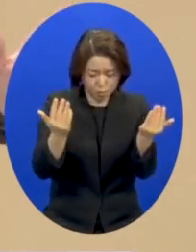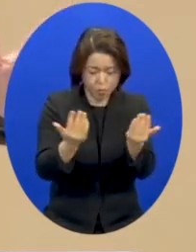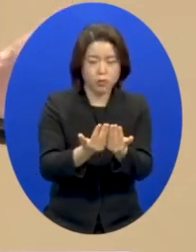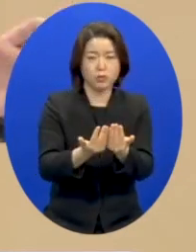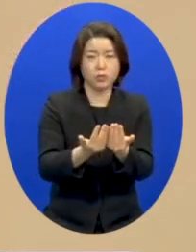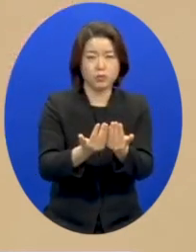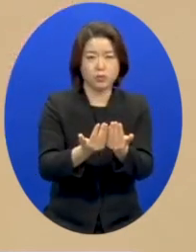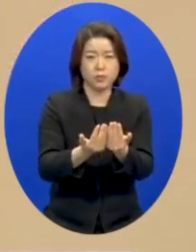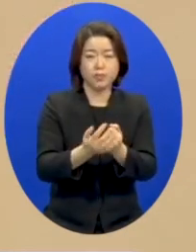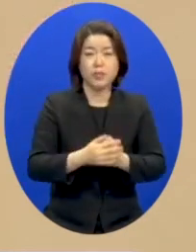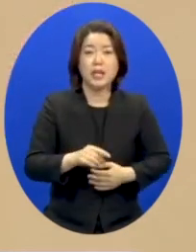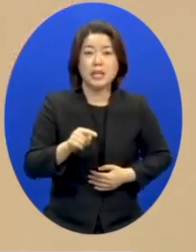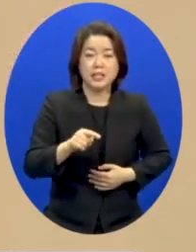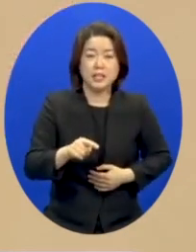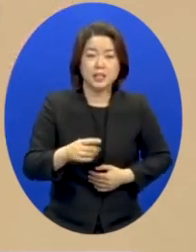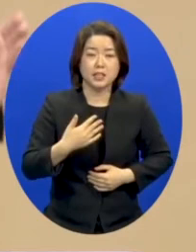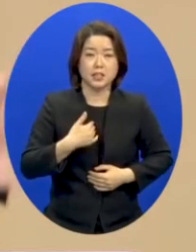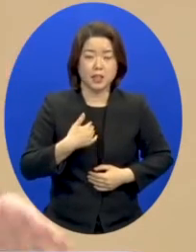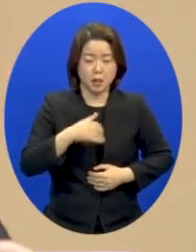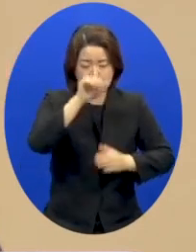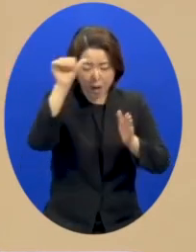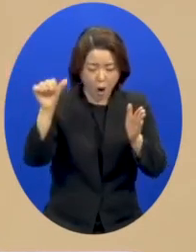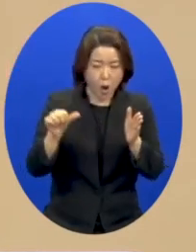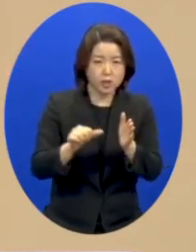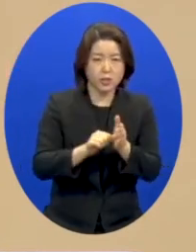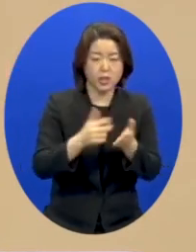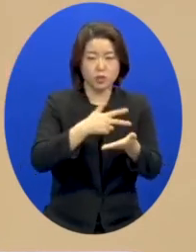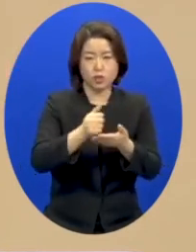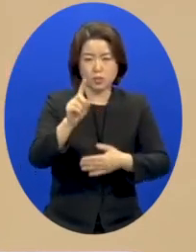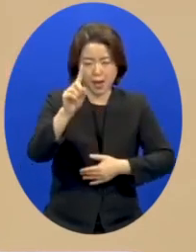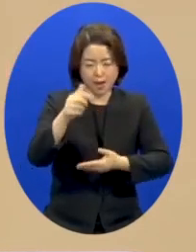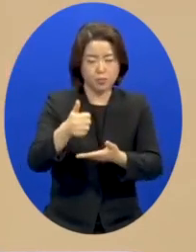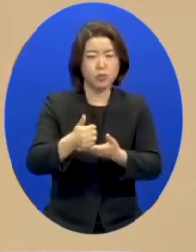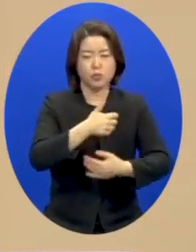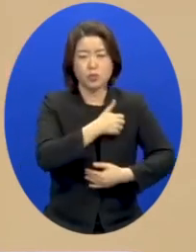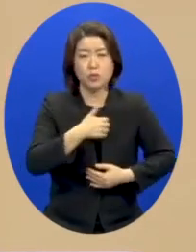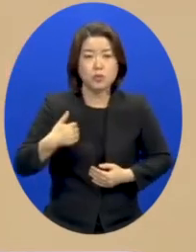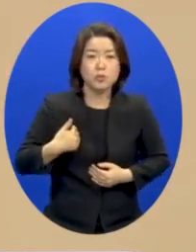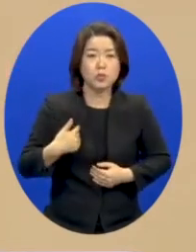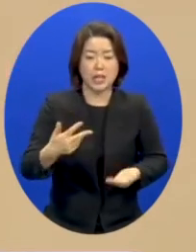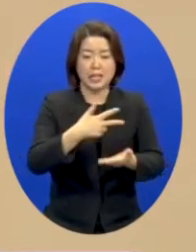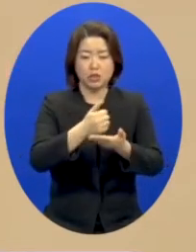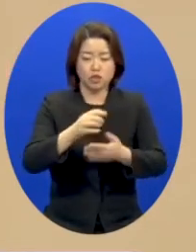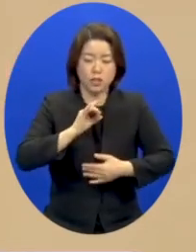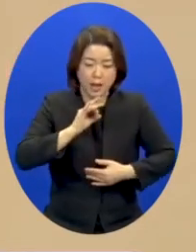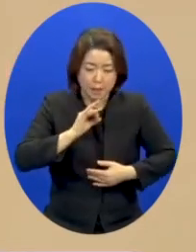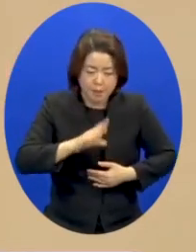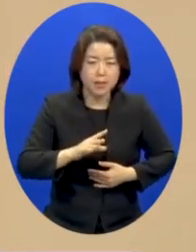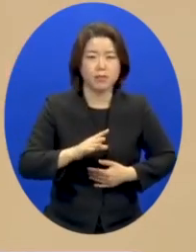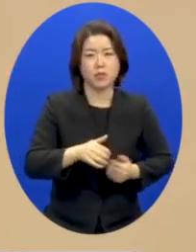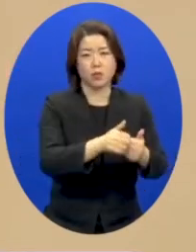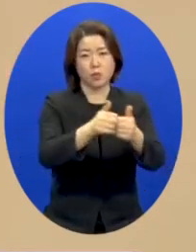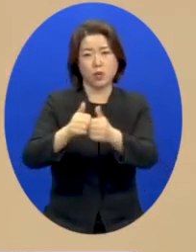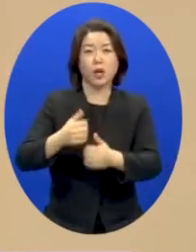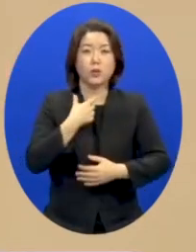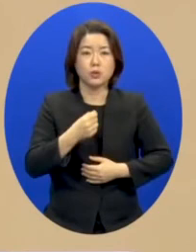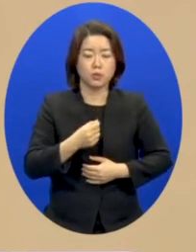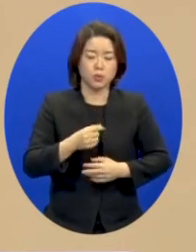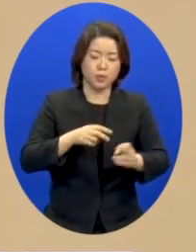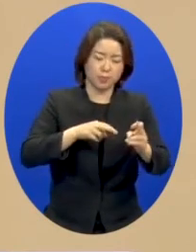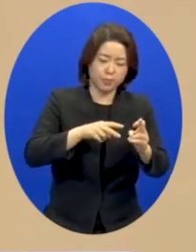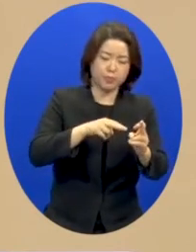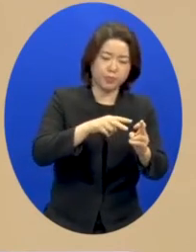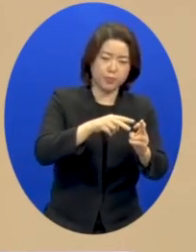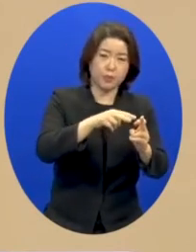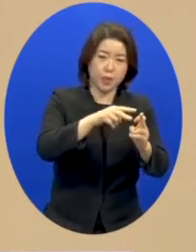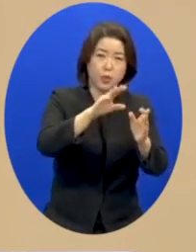주님, 저는 이제 평생 주님 한 분으로 충분합니다. 주님과만 동행하고 싶습니다. 산에 오르면서